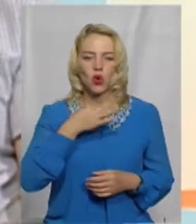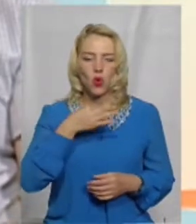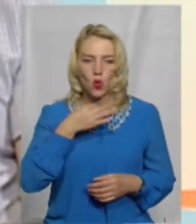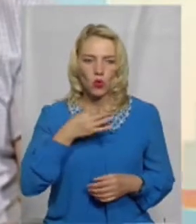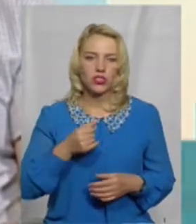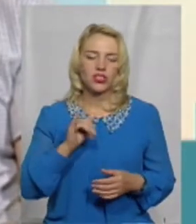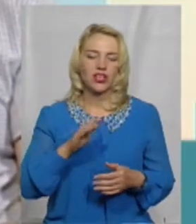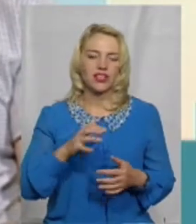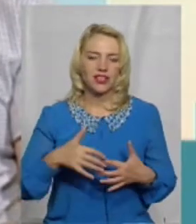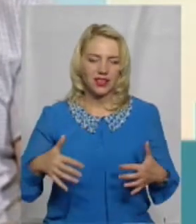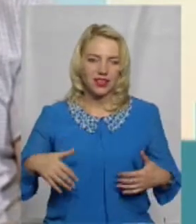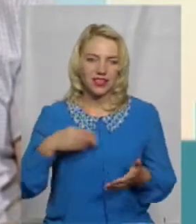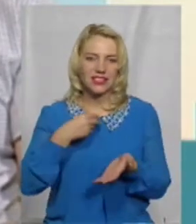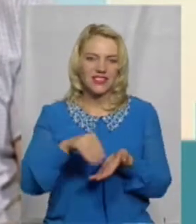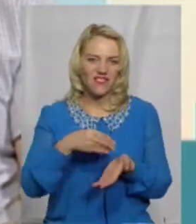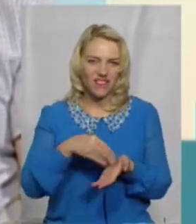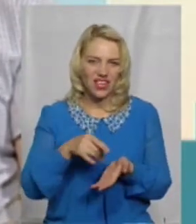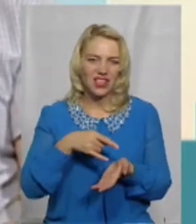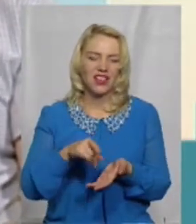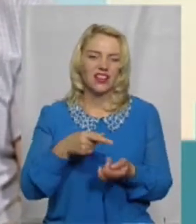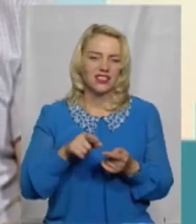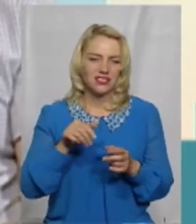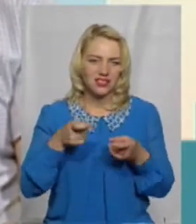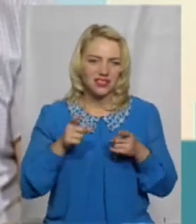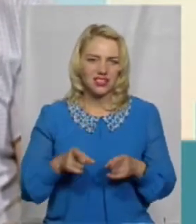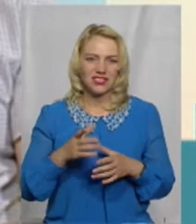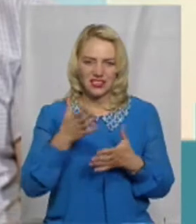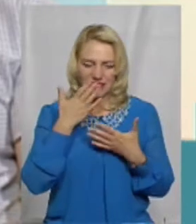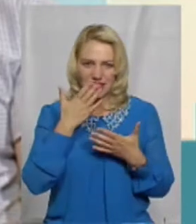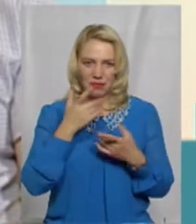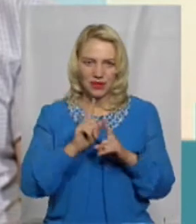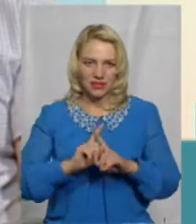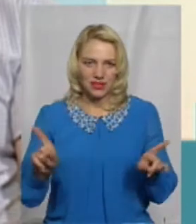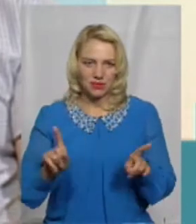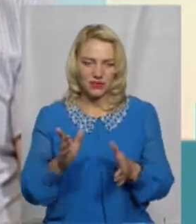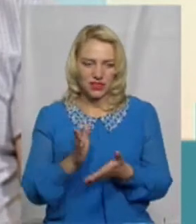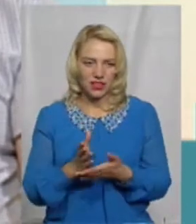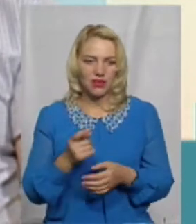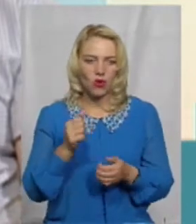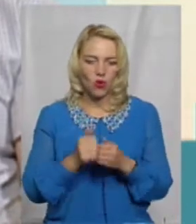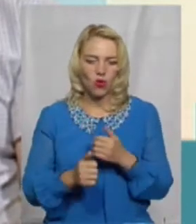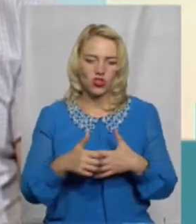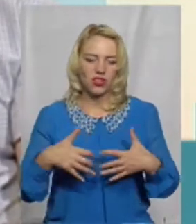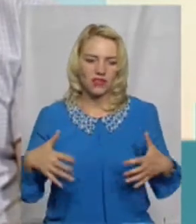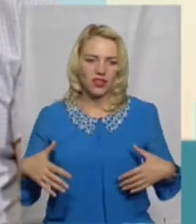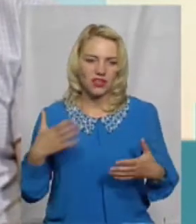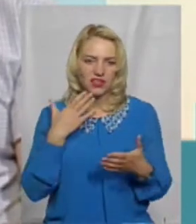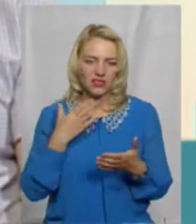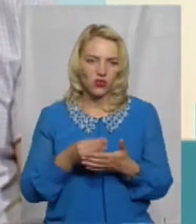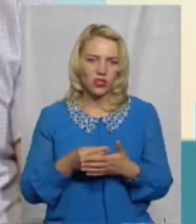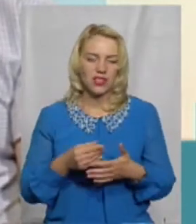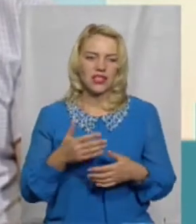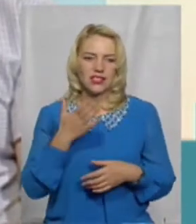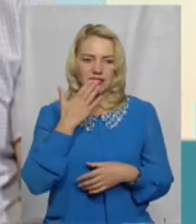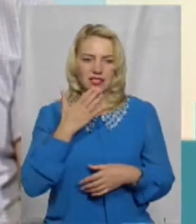дикі свині, це дійсно від яких йде специфічний запах. Це, ну, кожна тварина має свій запах. То,